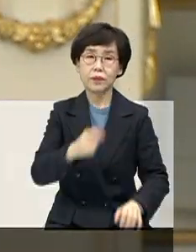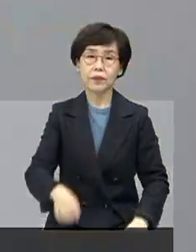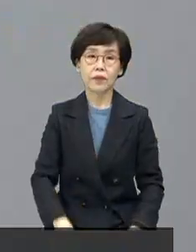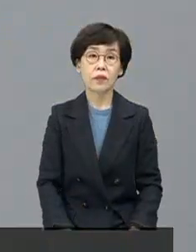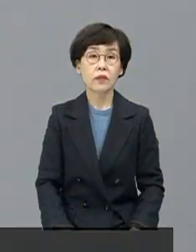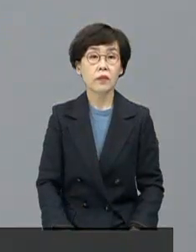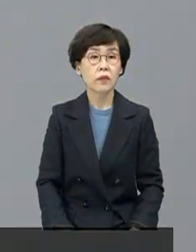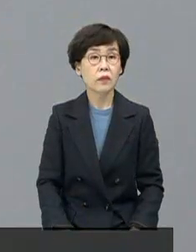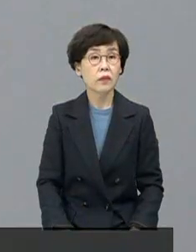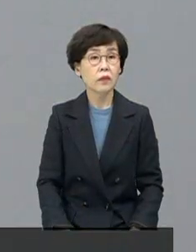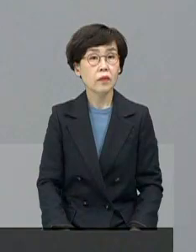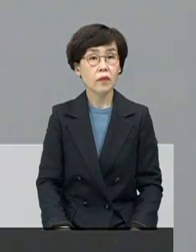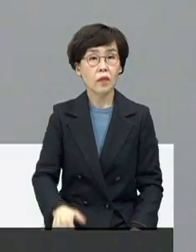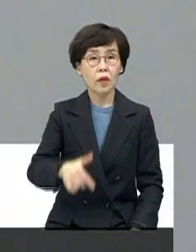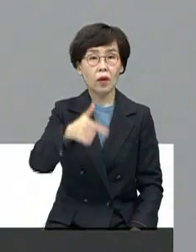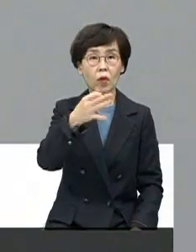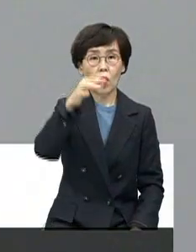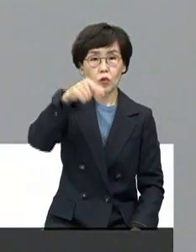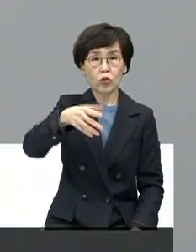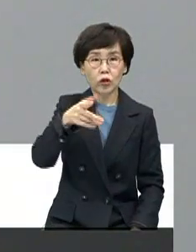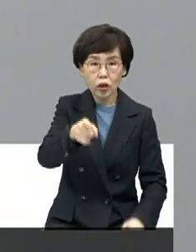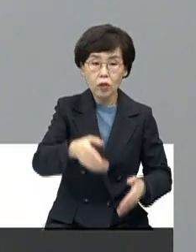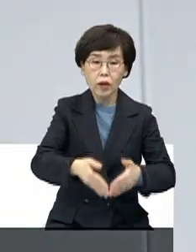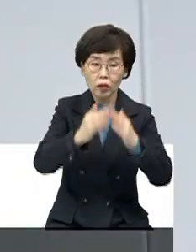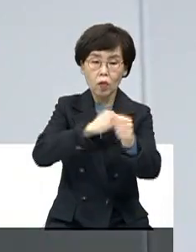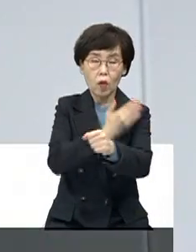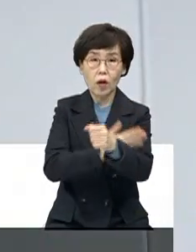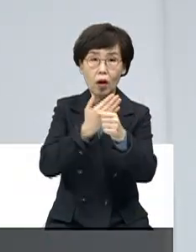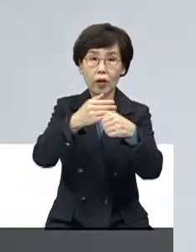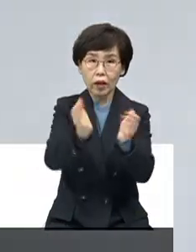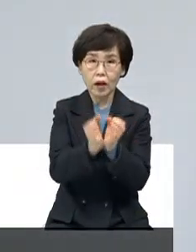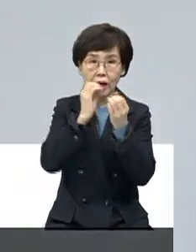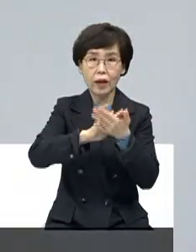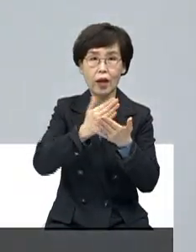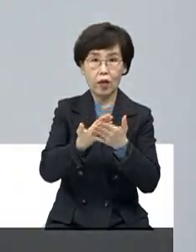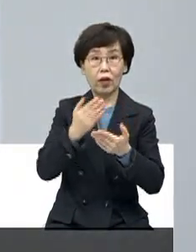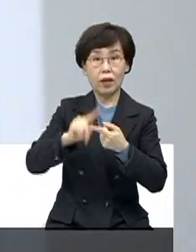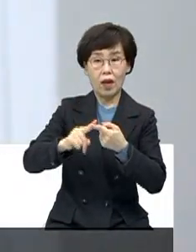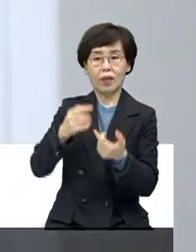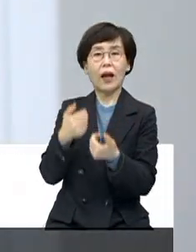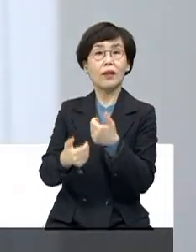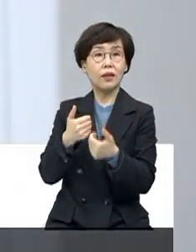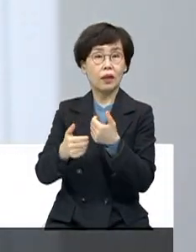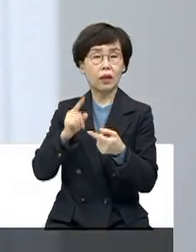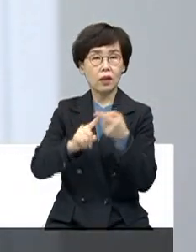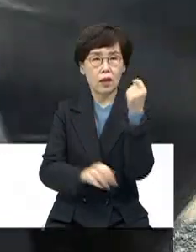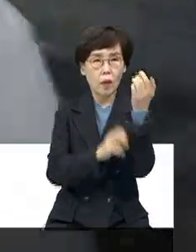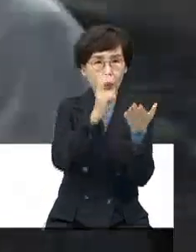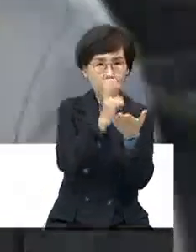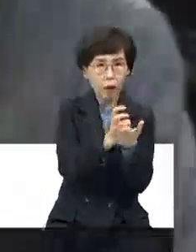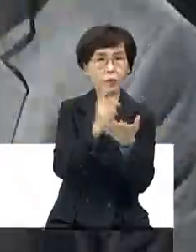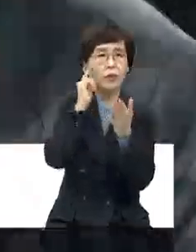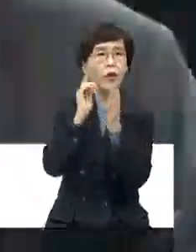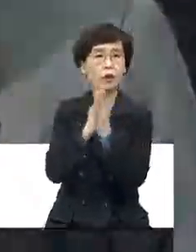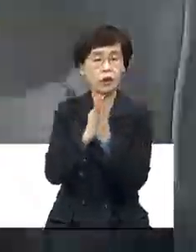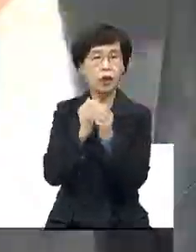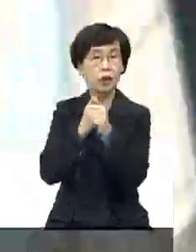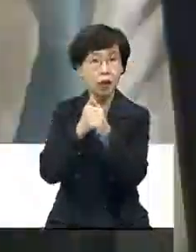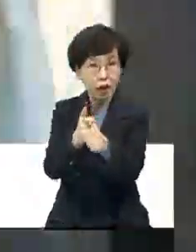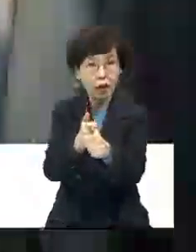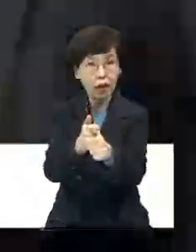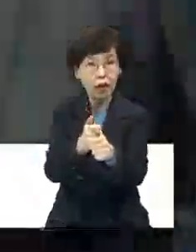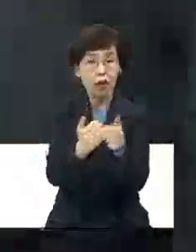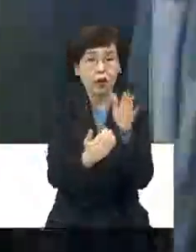기울이겠습니다. 공수처 설치 등 이른바 권력기관 개혁을 둘러싼 갈등에 대해선 헌법 정신에 입각한 견제와